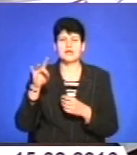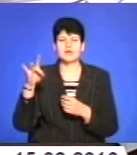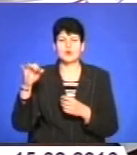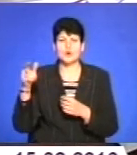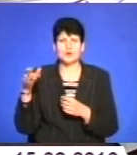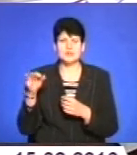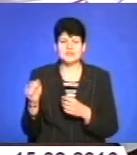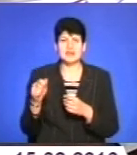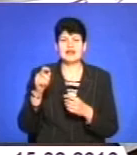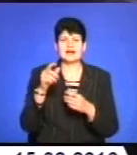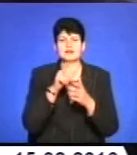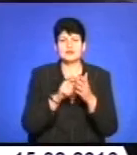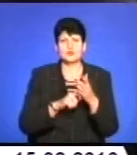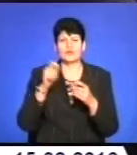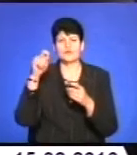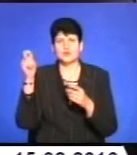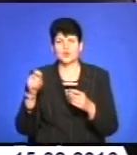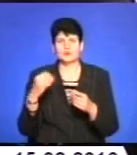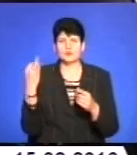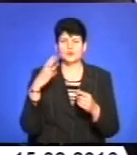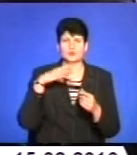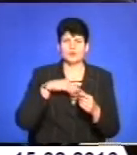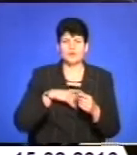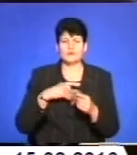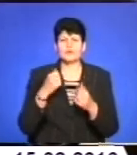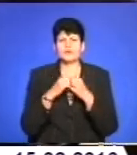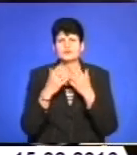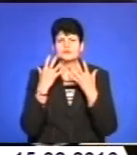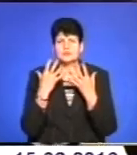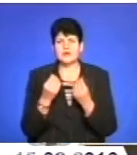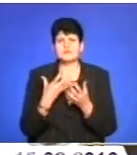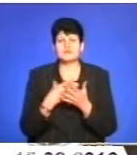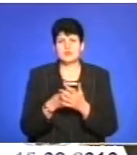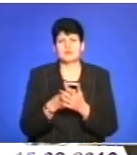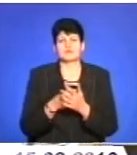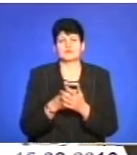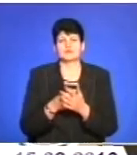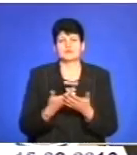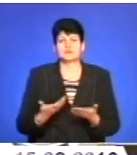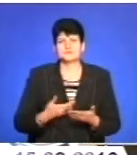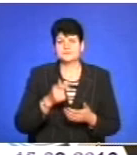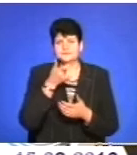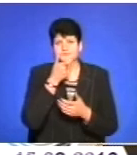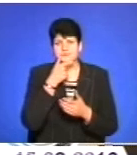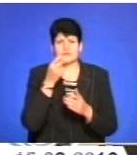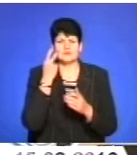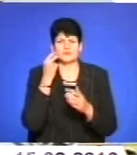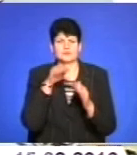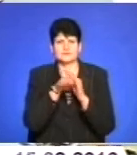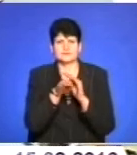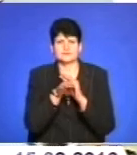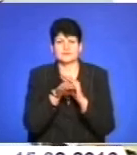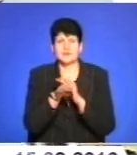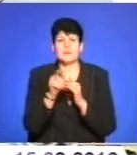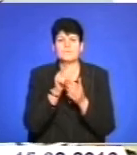лірику, війну, історію та духовність. І хоч в повсякденному житті вона скромна і вірші свої довгий час ховала у шухляді,